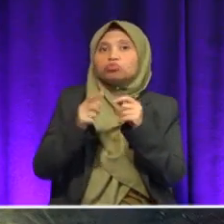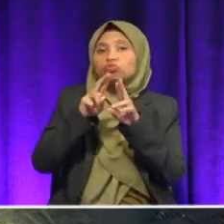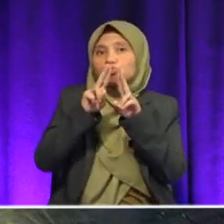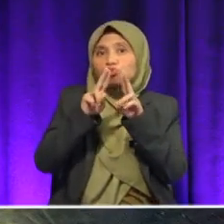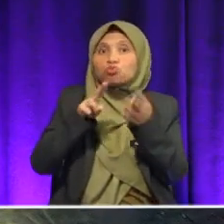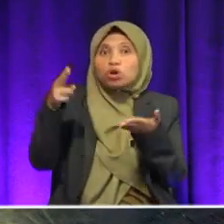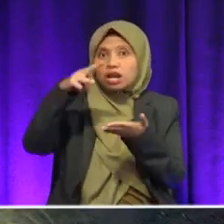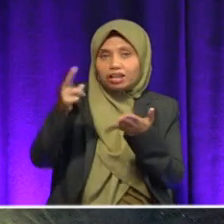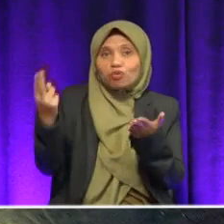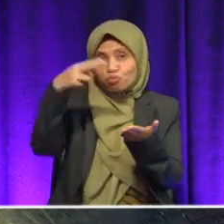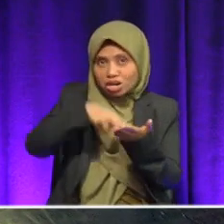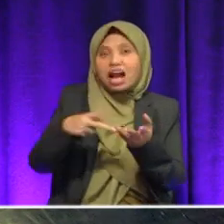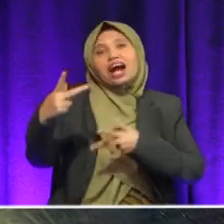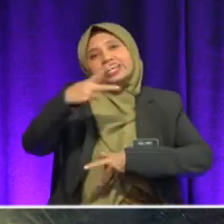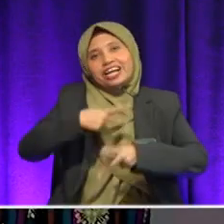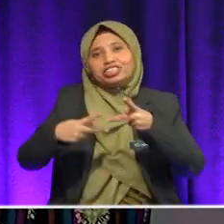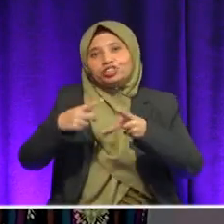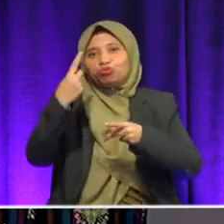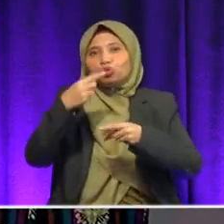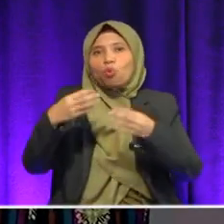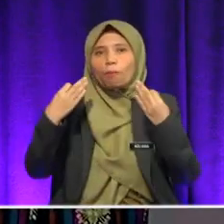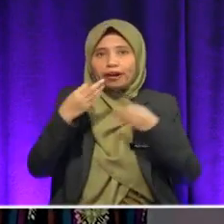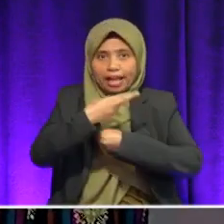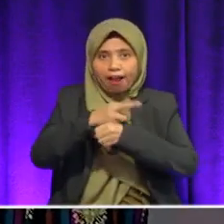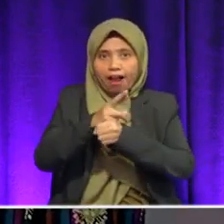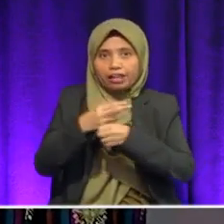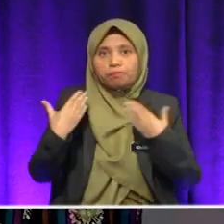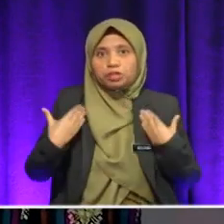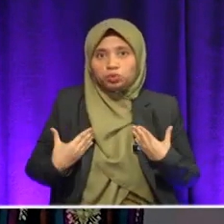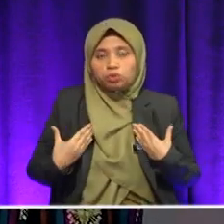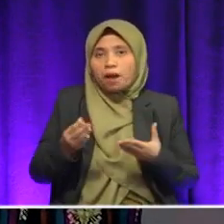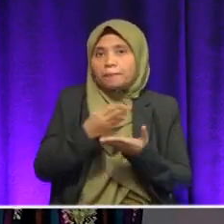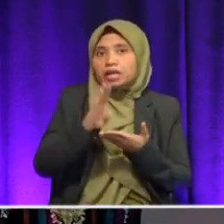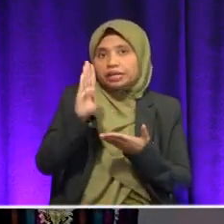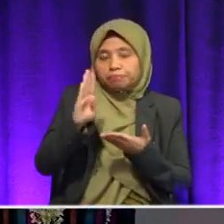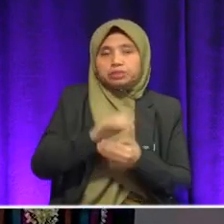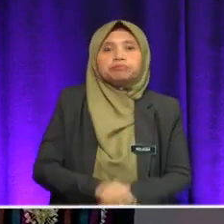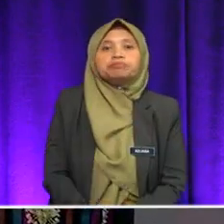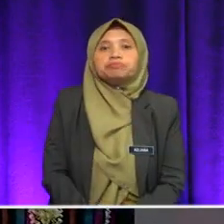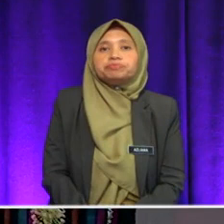rekaan fashion pakaian kita masuk bagian B ya